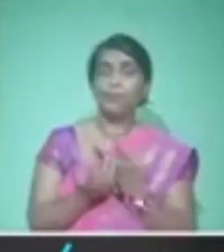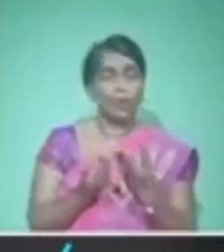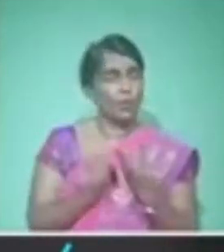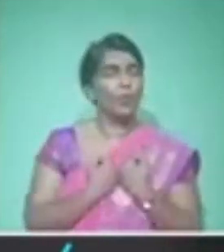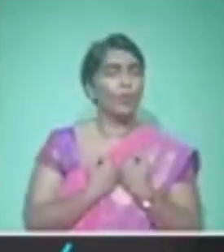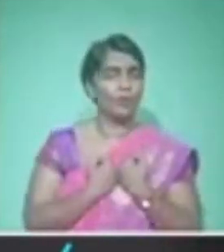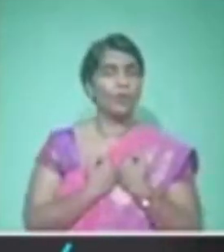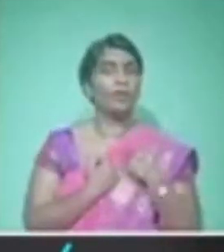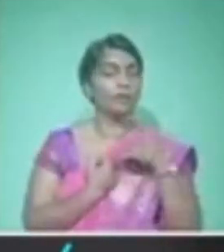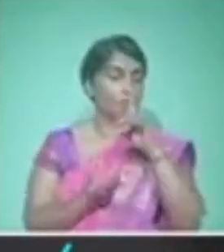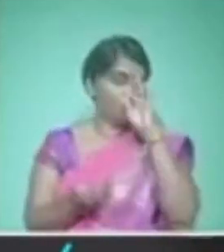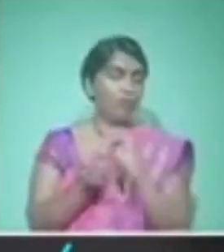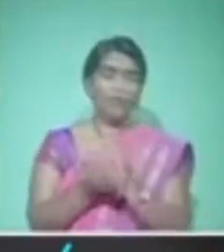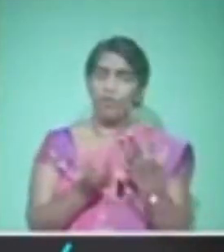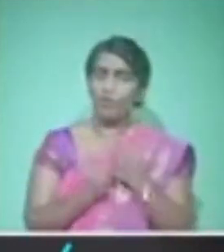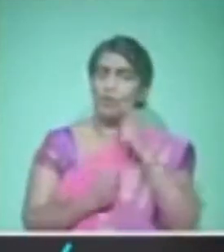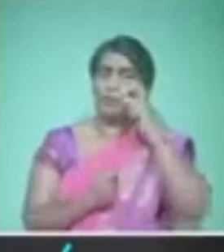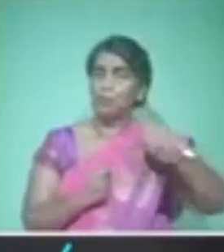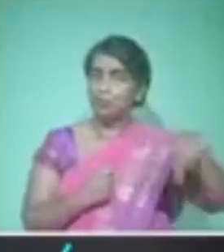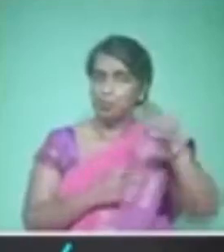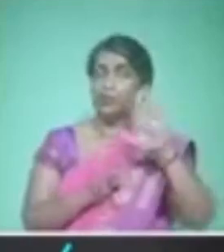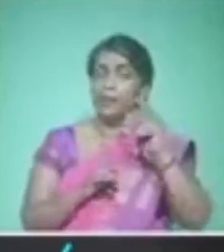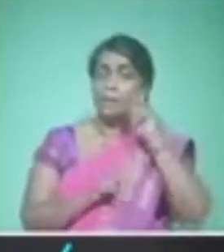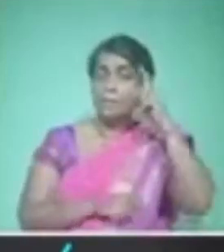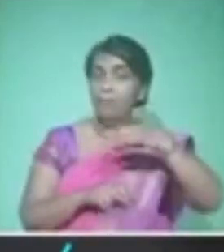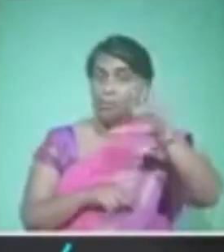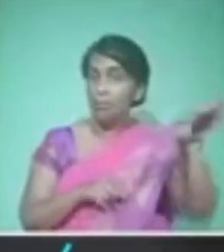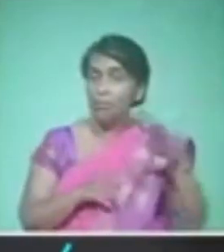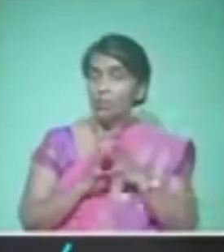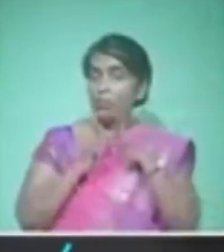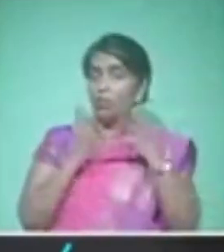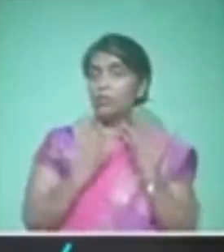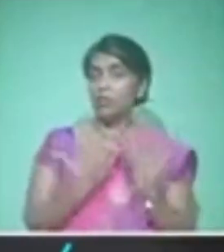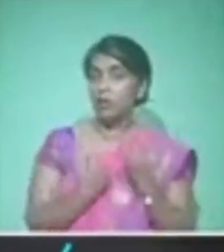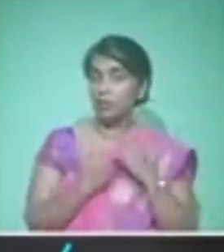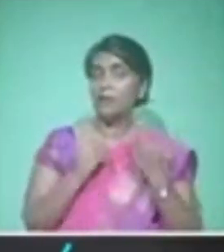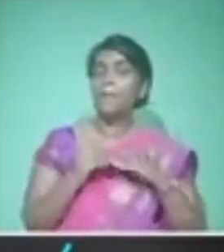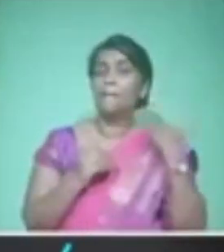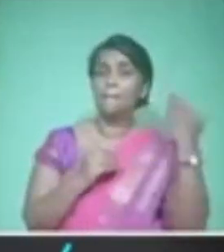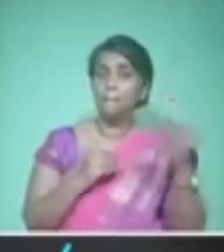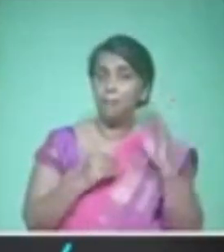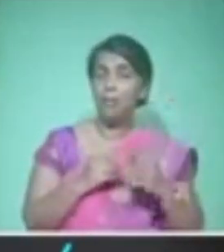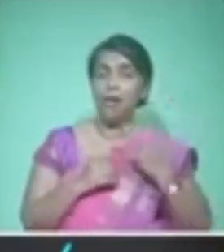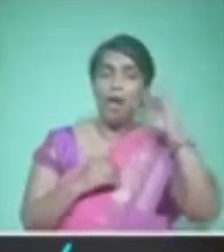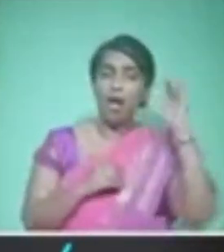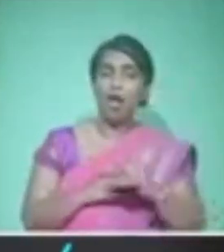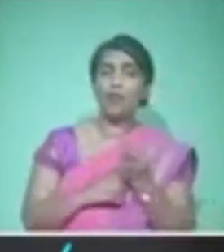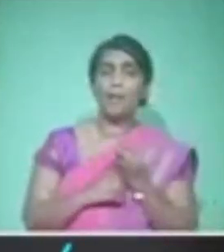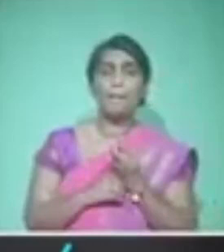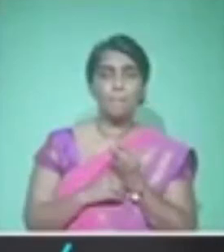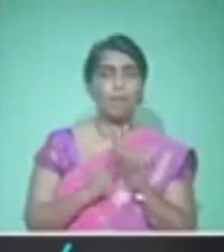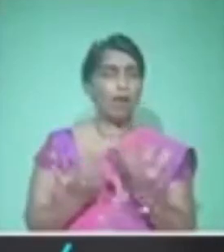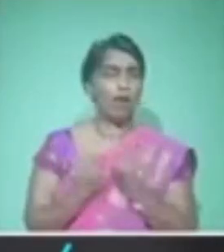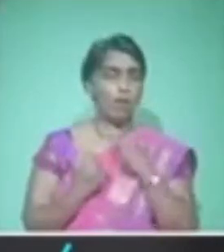අවශ්‍යයි කියලා. ඒ ආරක්ෂාව ඕනේ පාරිභෝගිකයට. නමුත් පාරිභෝගිකයට වැඩියෙන්ම අවශ්‍ය වෙන්නේ ඊට පස්සේ අඩු මිල තමයි